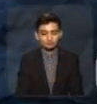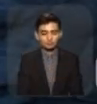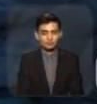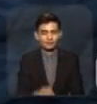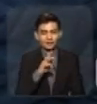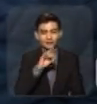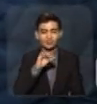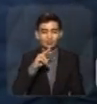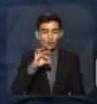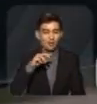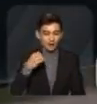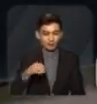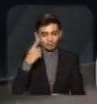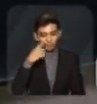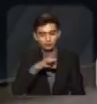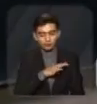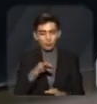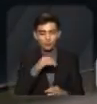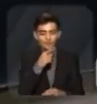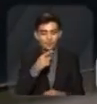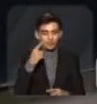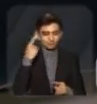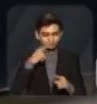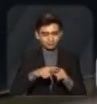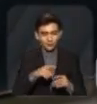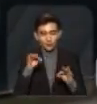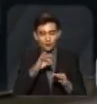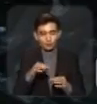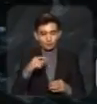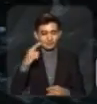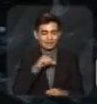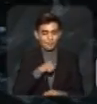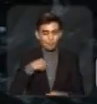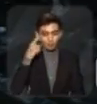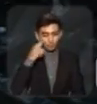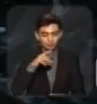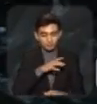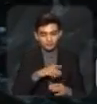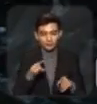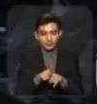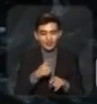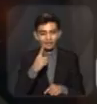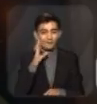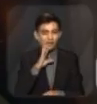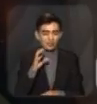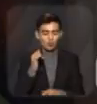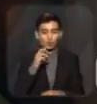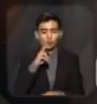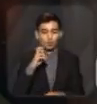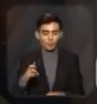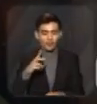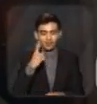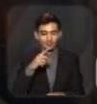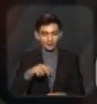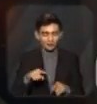Николай Кузьмин с гордостью заявляет, что его изобретение улучшит жизнь людей. Ведь благодаря всего одному кубометру воды и его установке